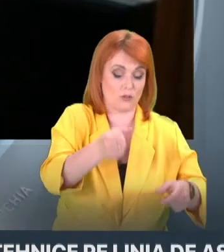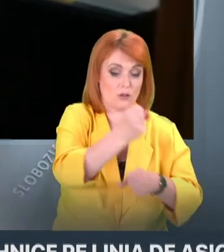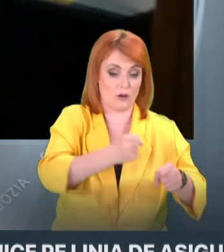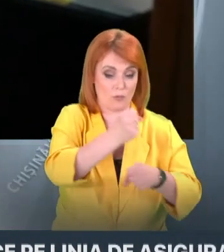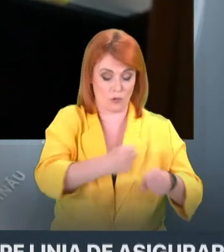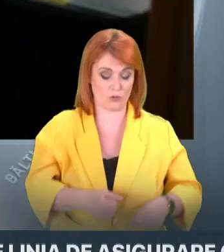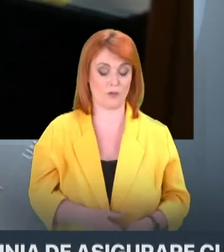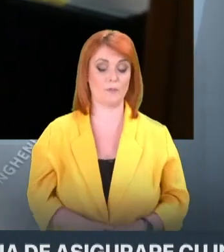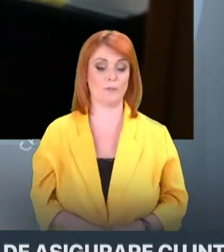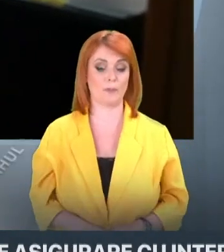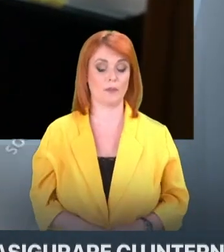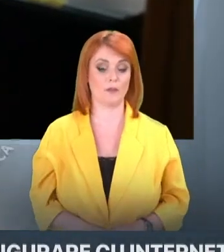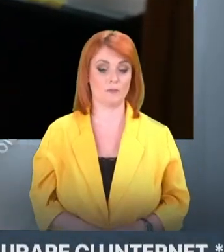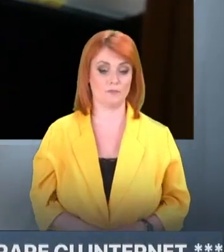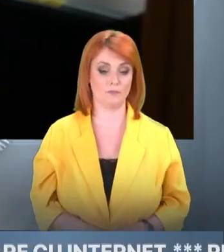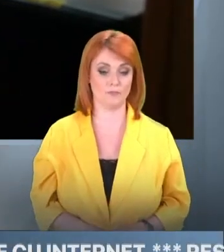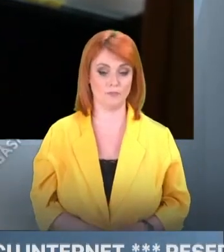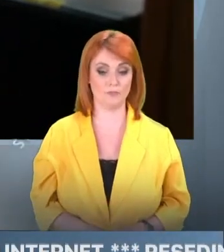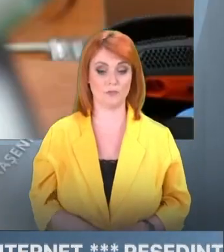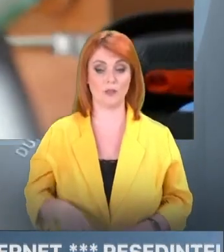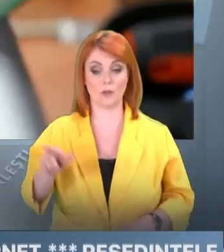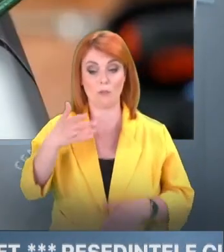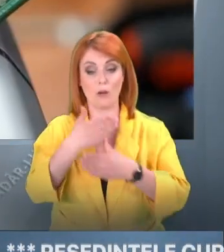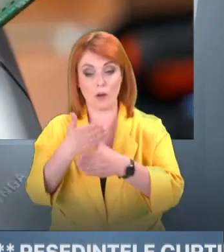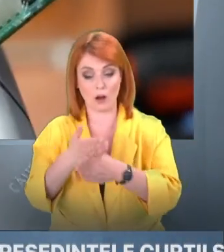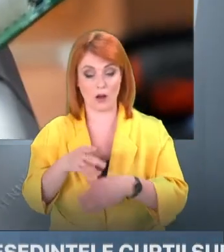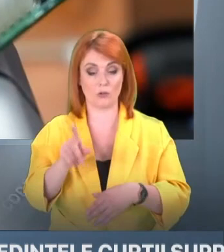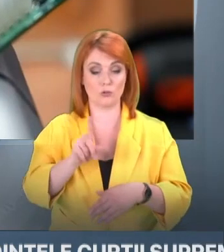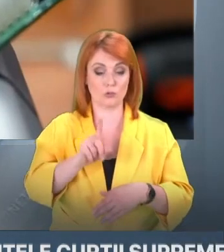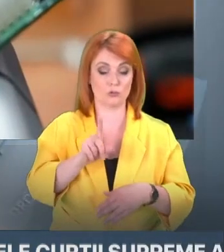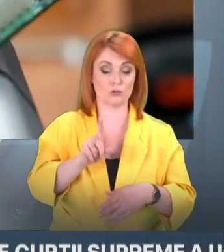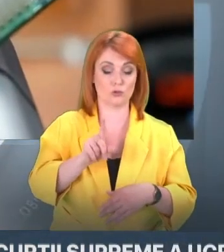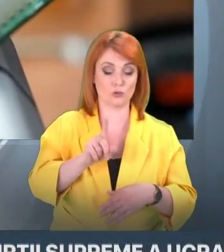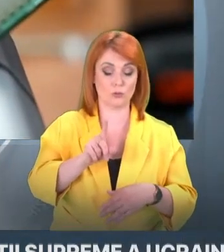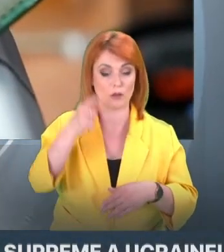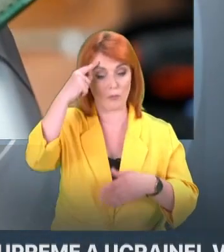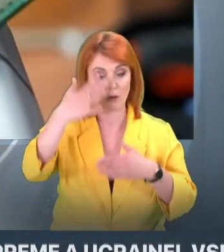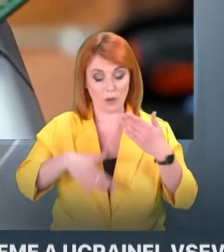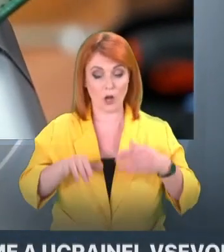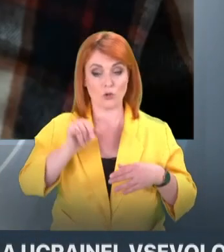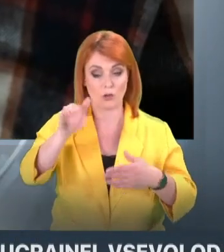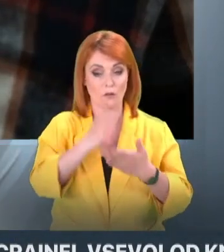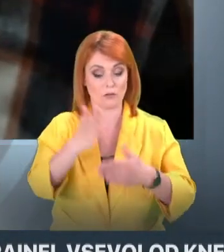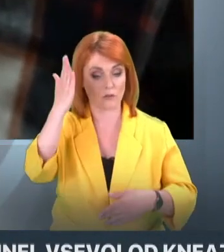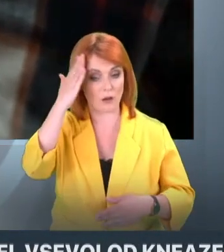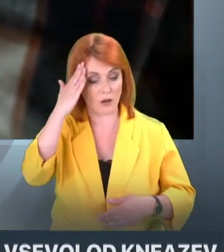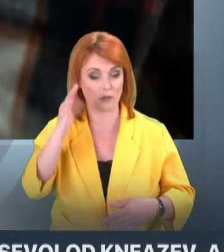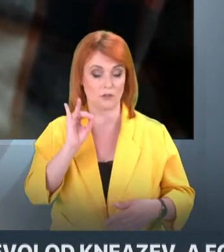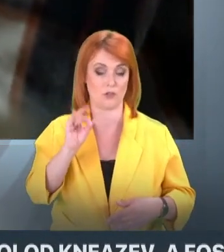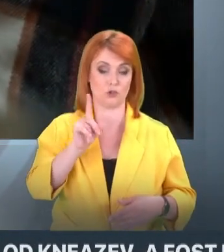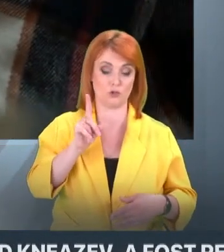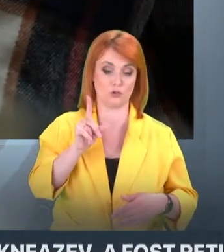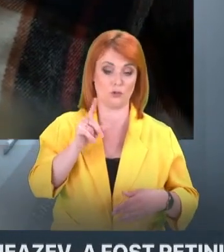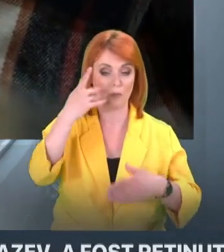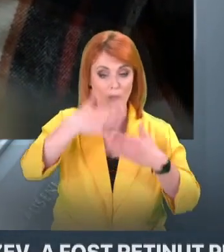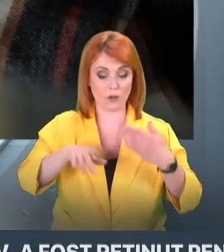putea să-și dezvolte abilitățile sau competențele, unde sunt necesare aceste competențe. Și în dependență de profilul fiecărei